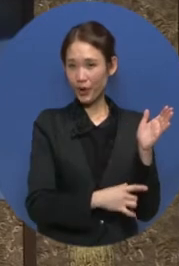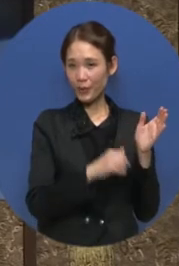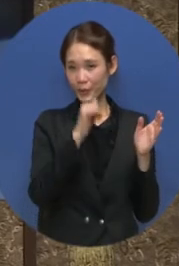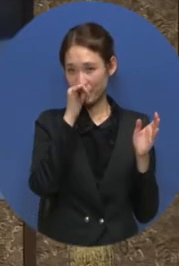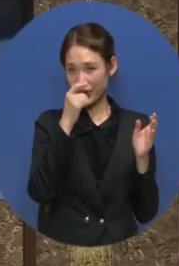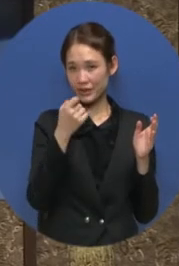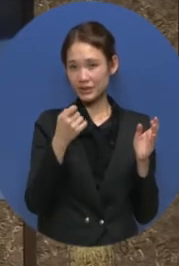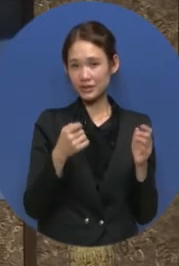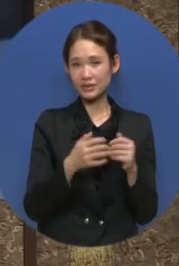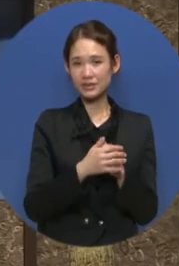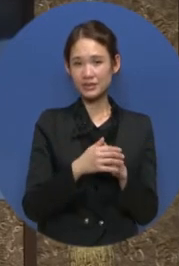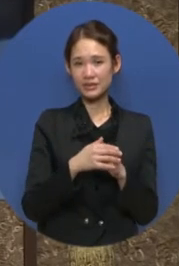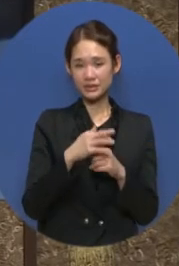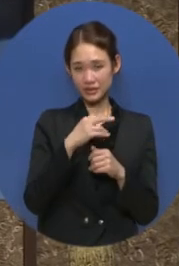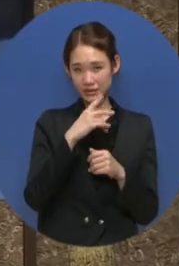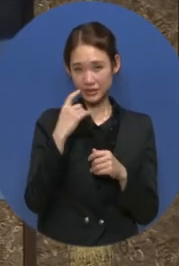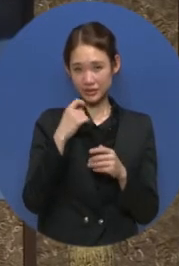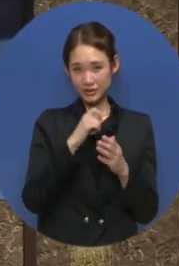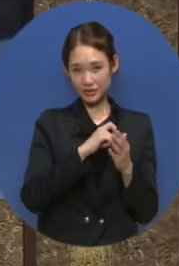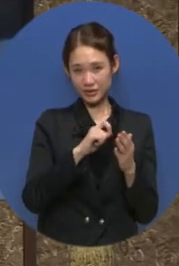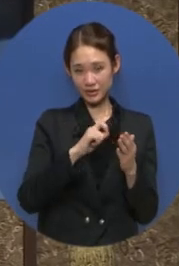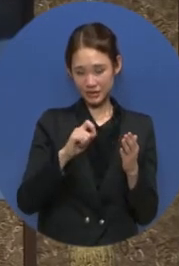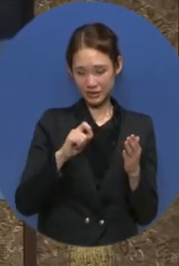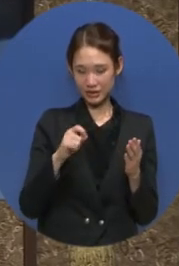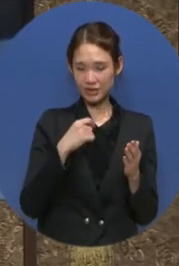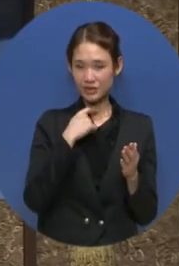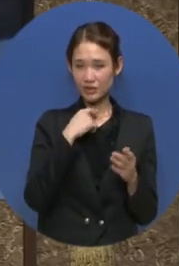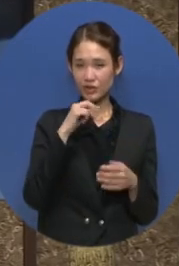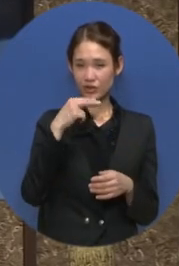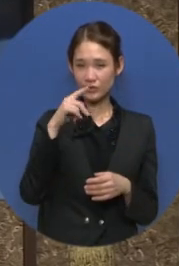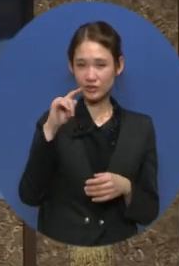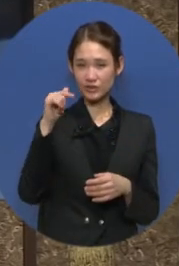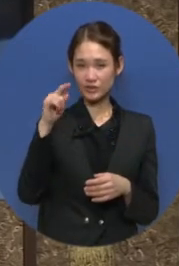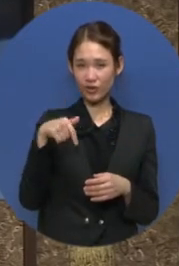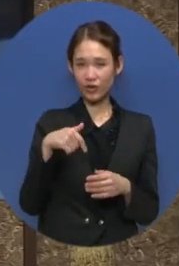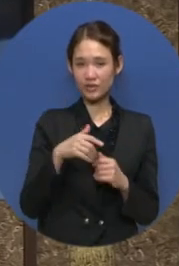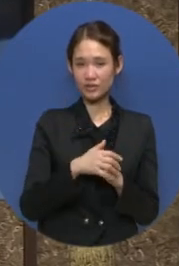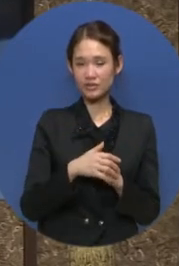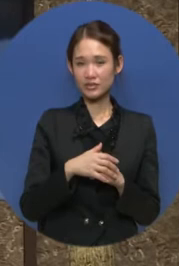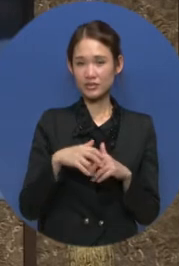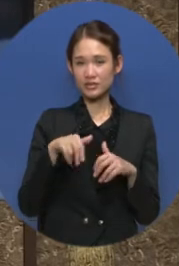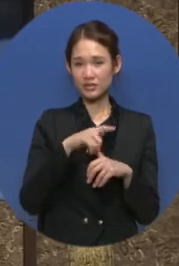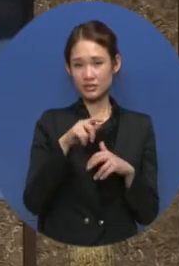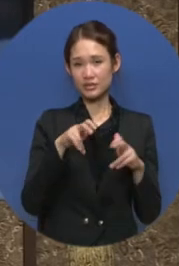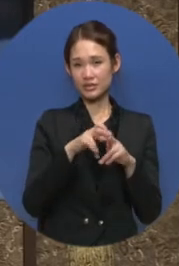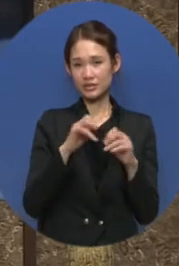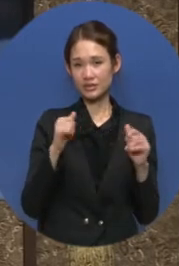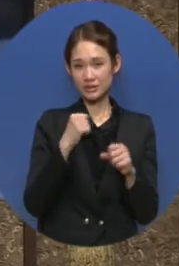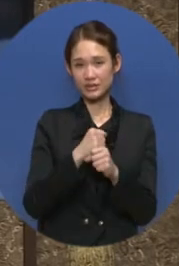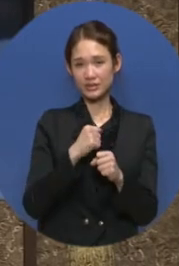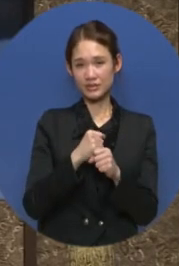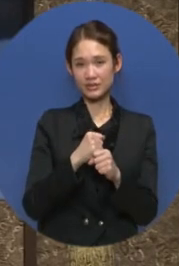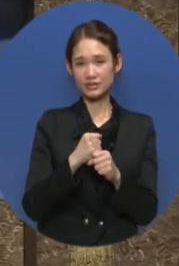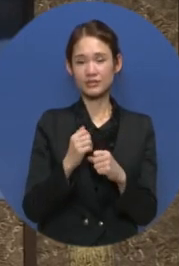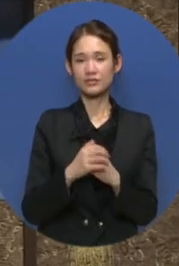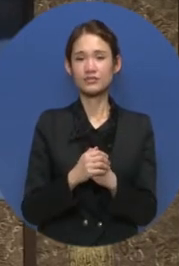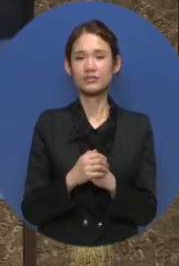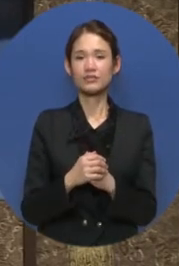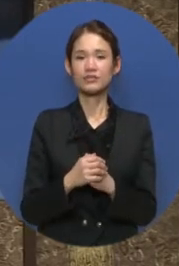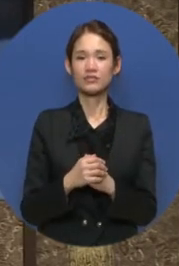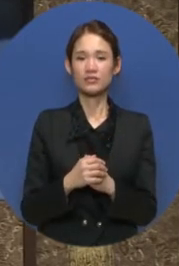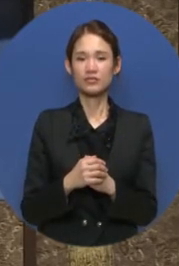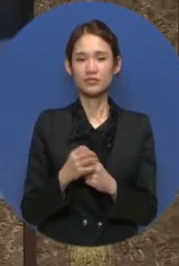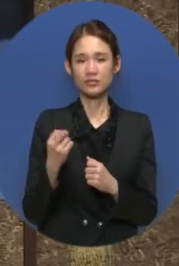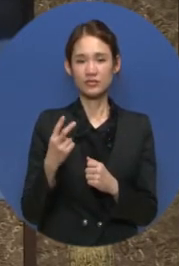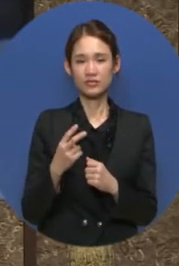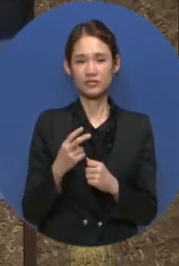때 향나무 판에다가 예, 예. 일일이 이제 그 글귀를 뜬 그런 아. 서각을 저희 장애인들이 만들었어요. 네. 또